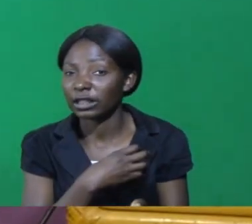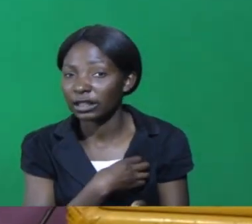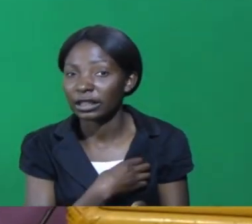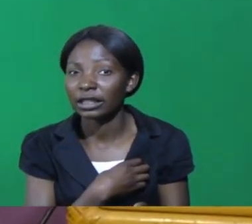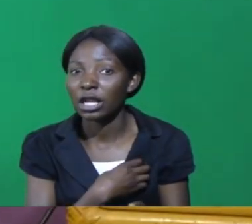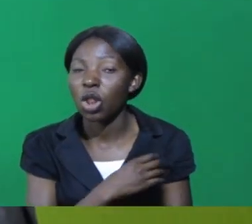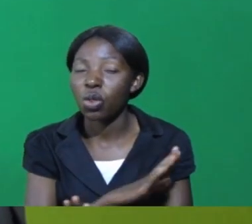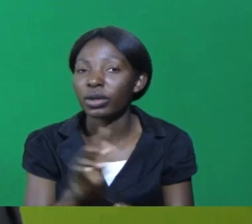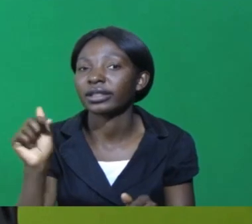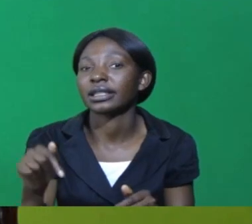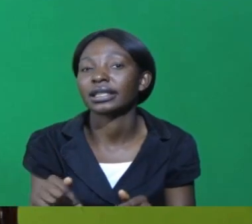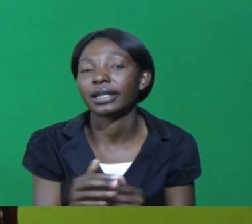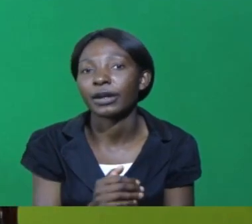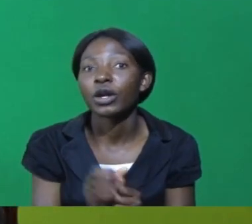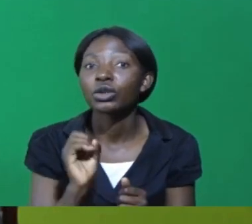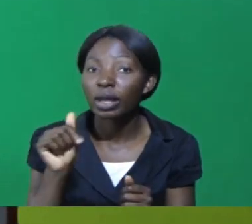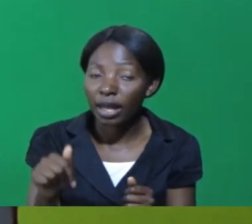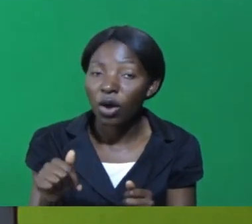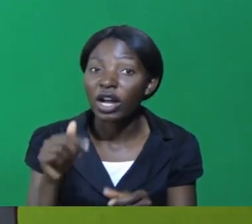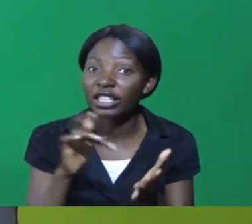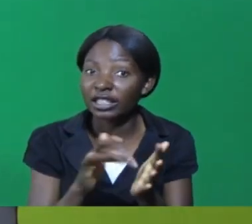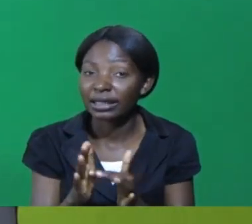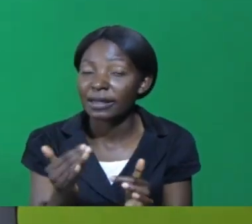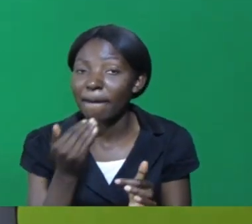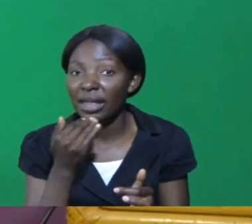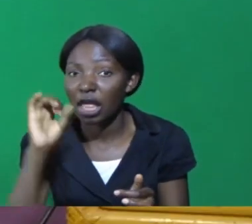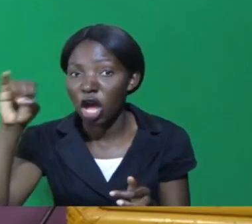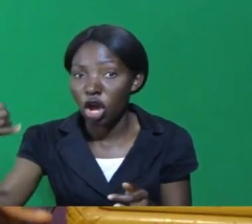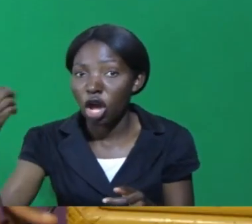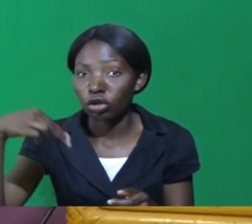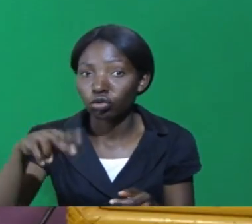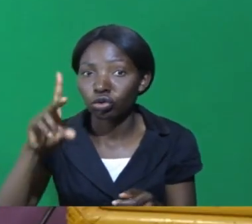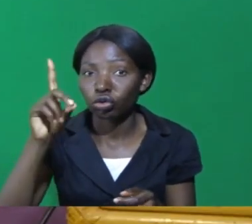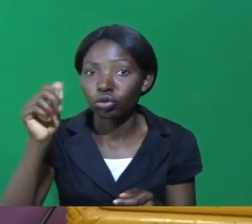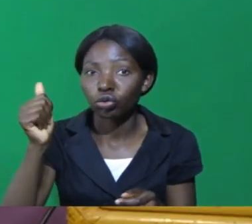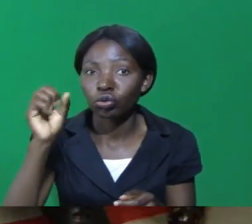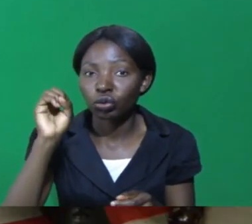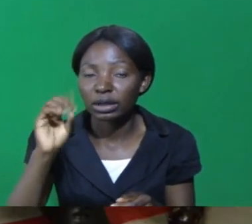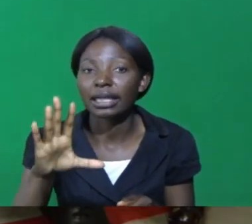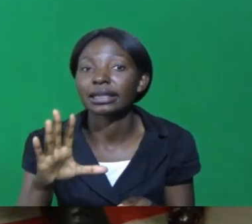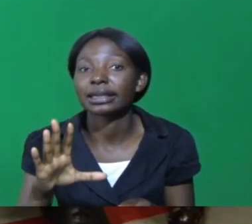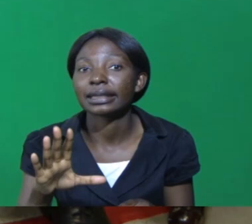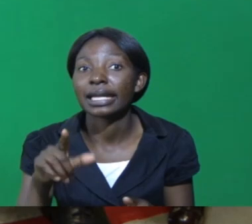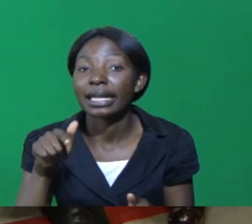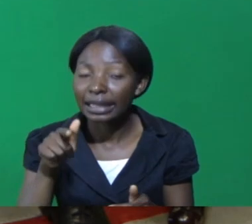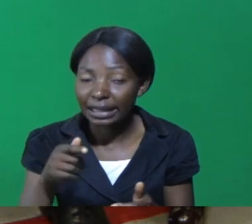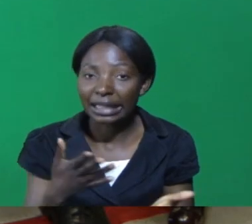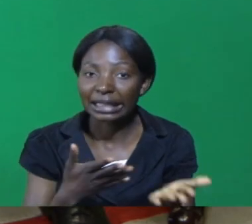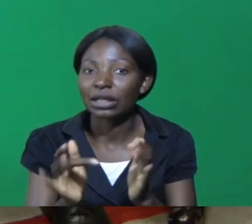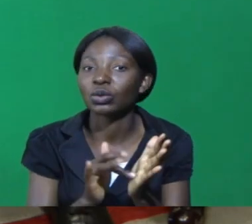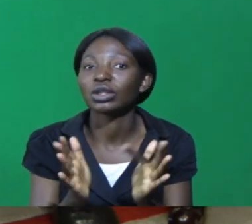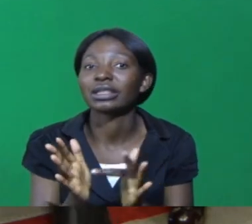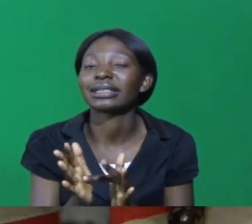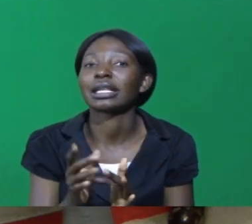asipa. But Jesu kapa aireva Judas kapa. Ndi Judas. Matogona ndizo. Ndi mambo wacho ere. Ai, miraika ni